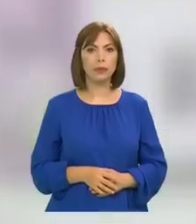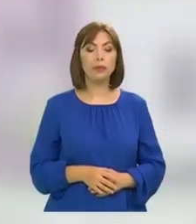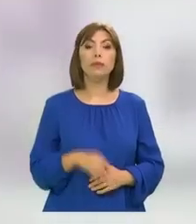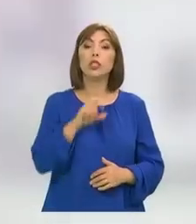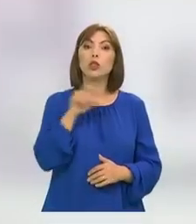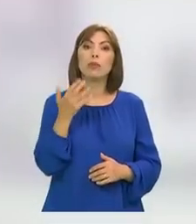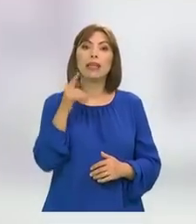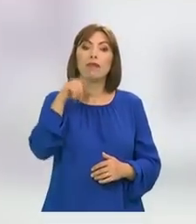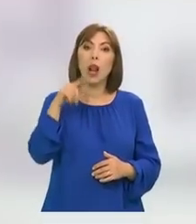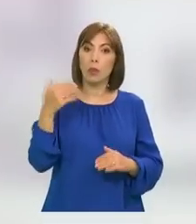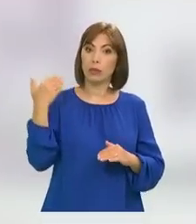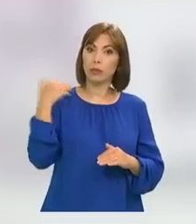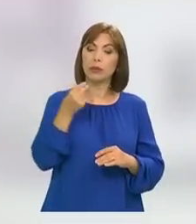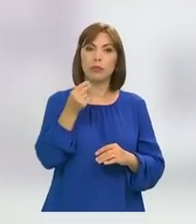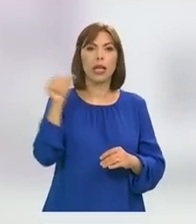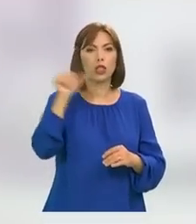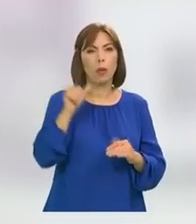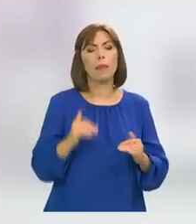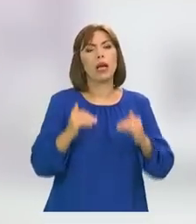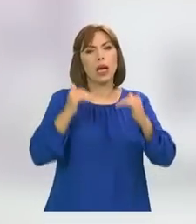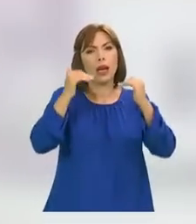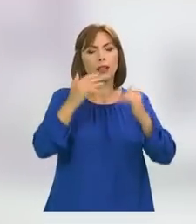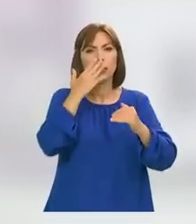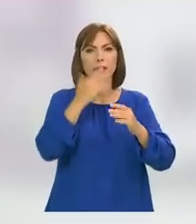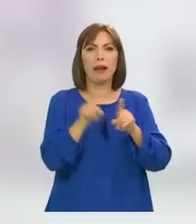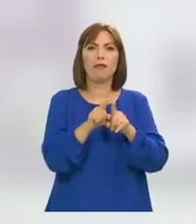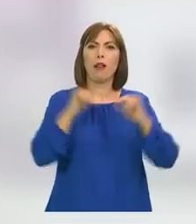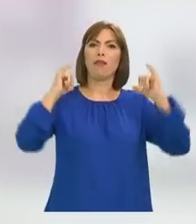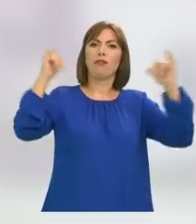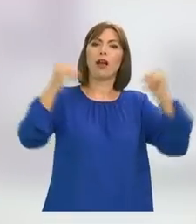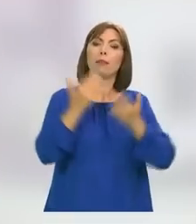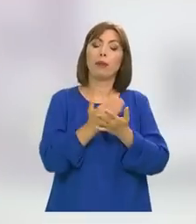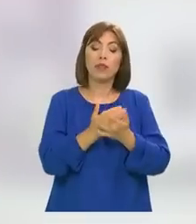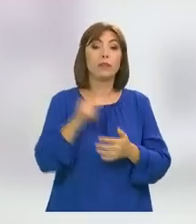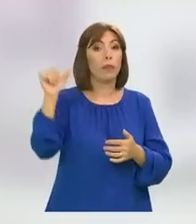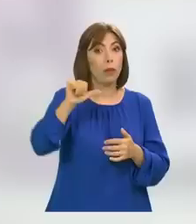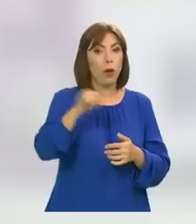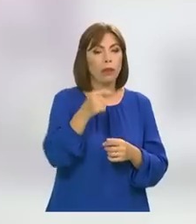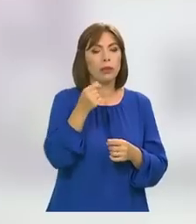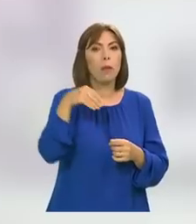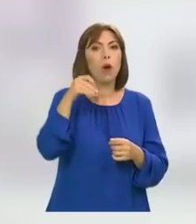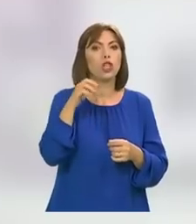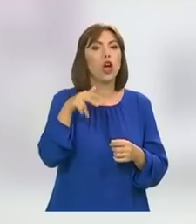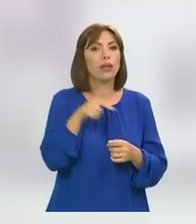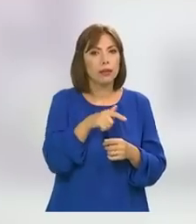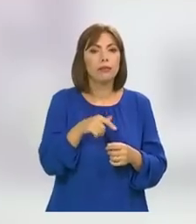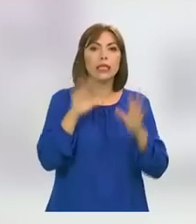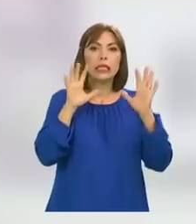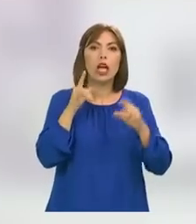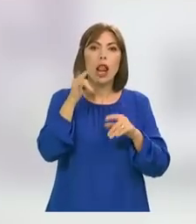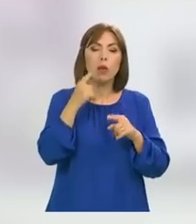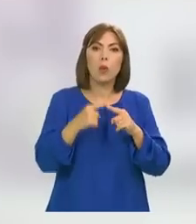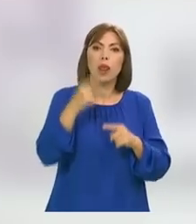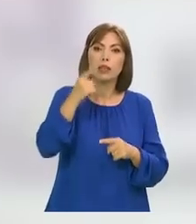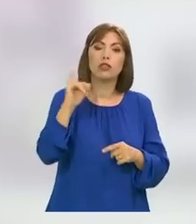Cu doar câteva luni în urmă, prețul combustibililor creștea precum voinicul din poveste. La pompă, prețul motorinei ajungea și la 10 lei pe litru,